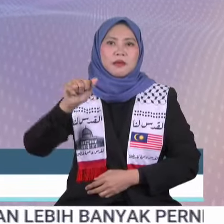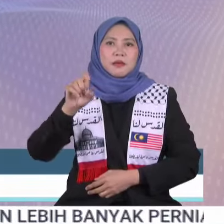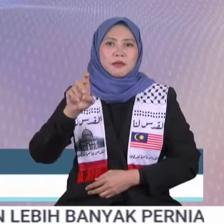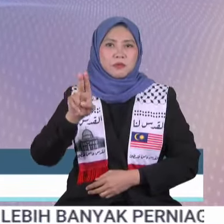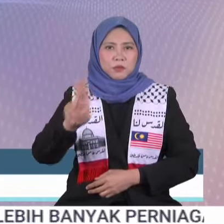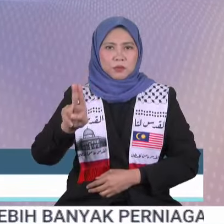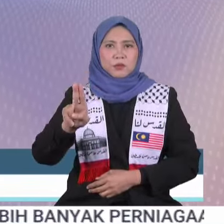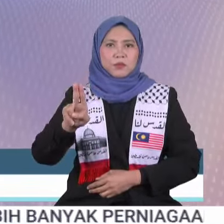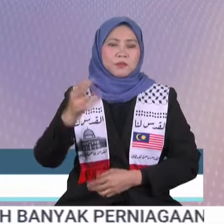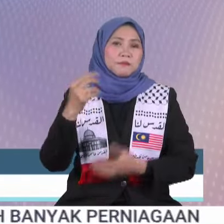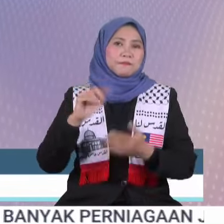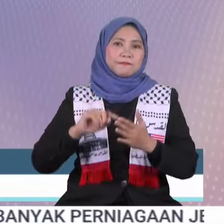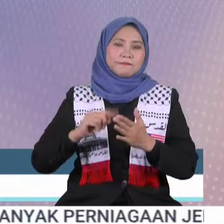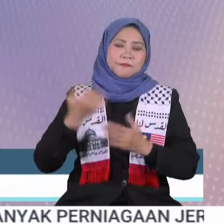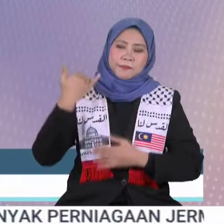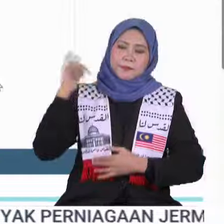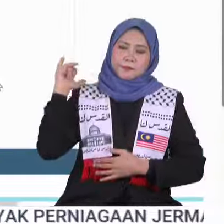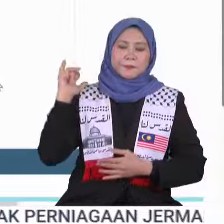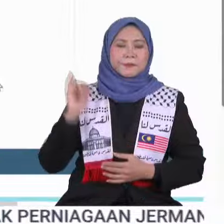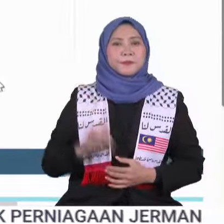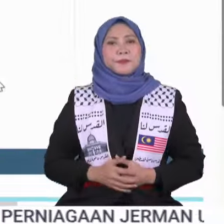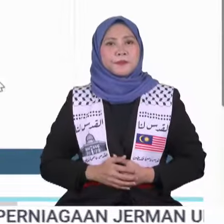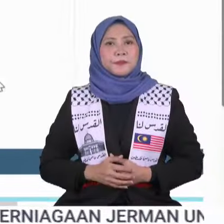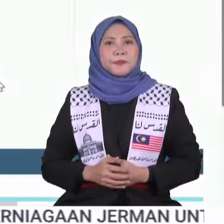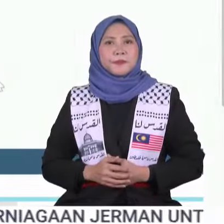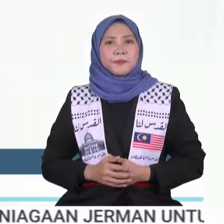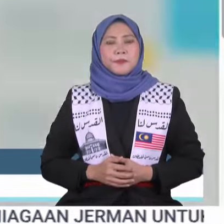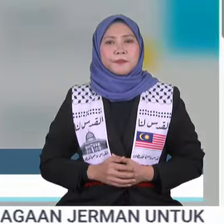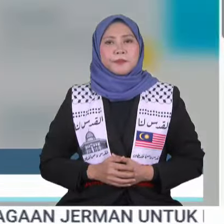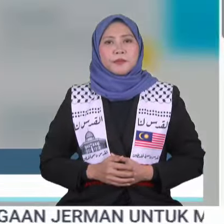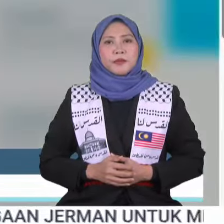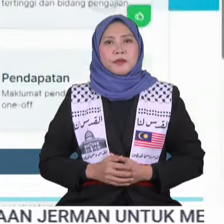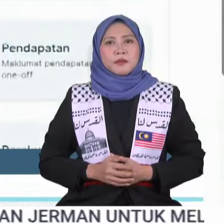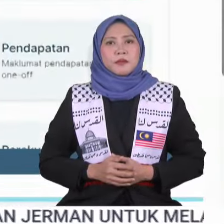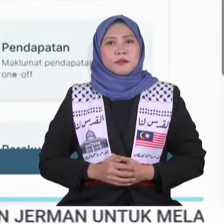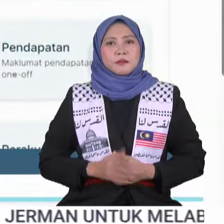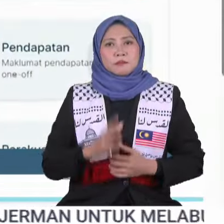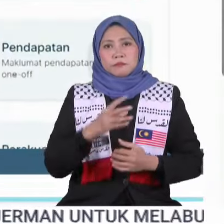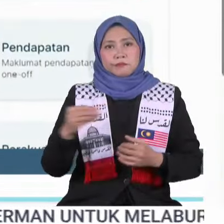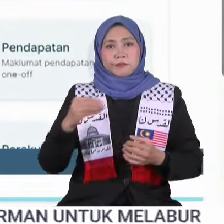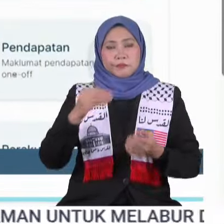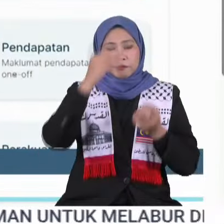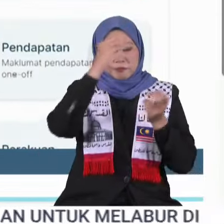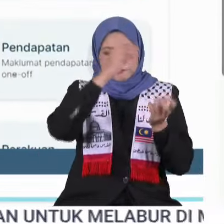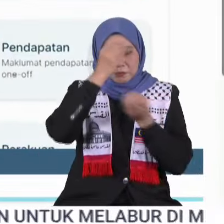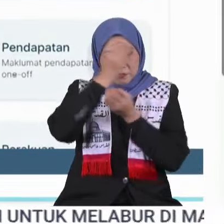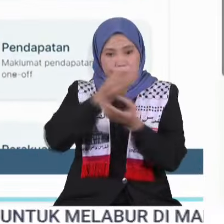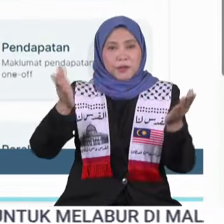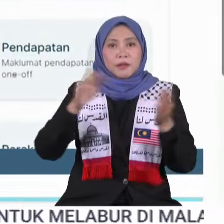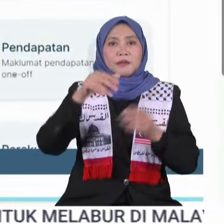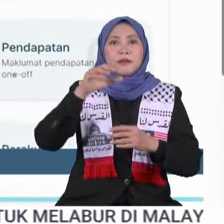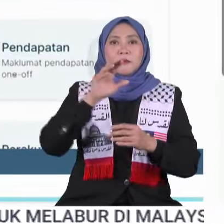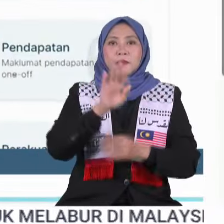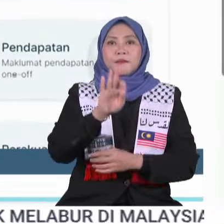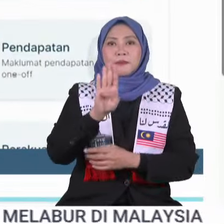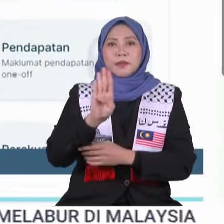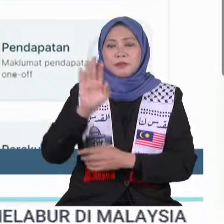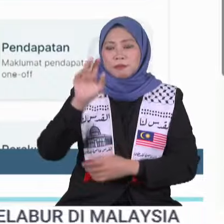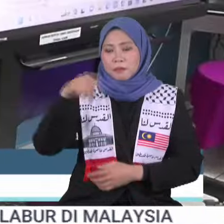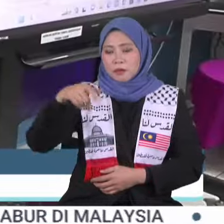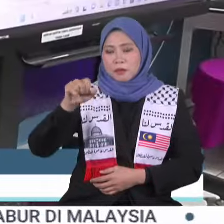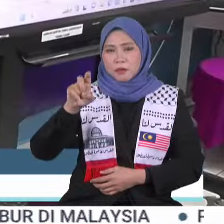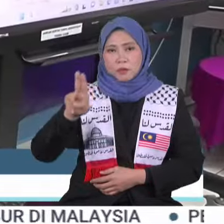utama padu setakat semalam berdasarkan status dimuat naik di laman Facebook padu Selangor